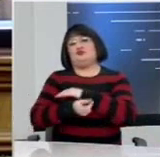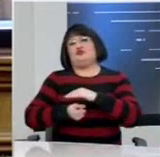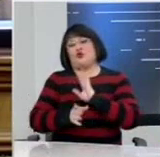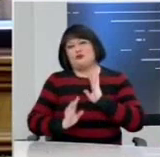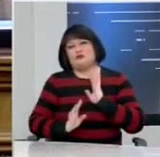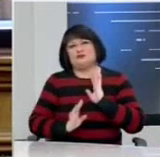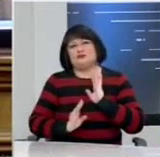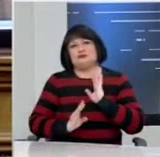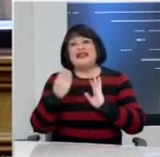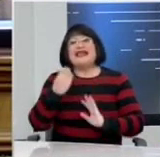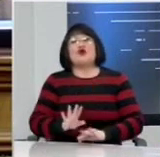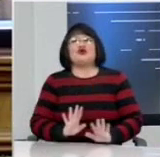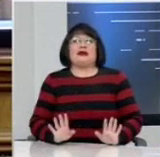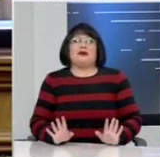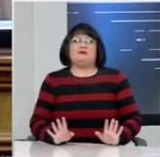Και δυστυχώς επαληθευτήκαμε.